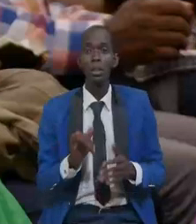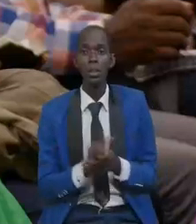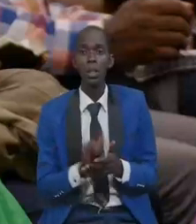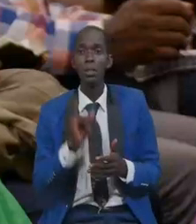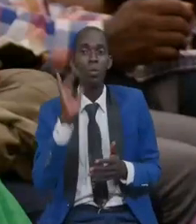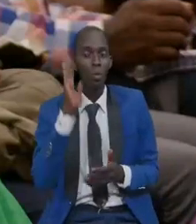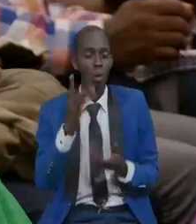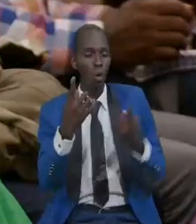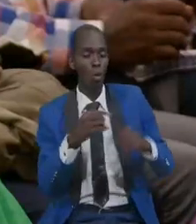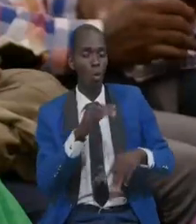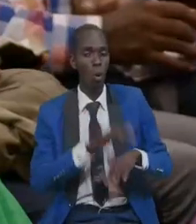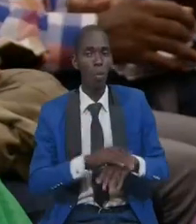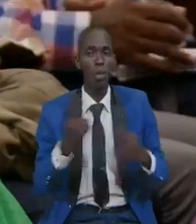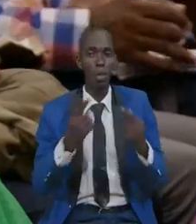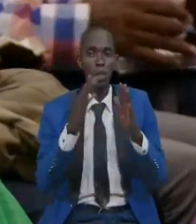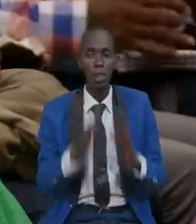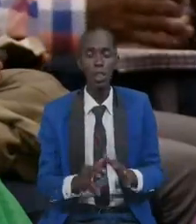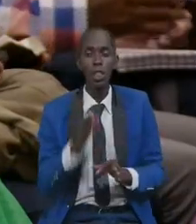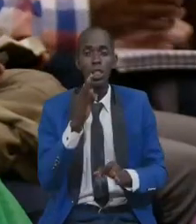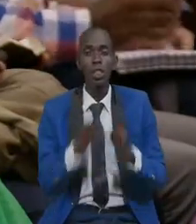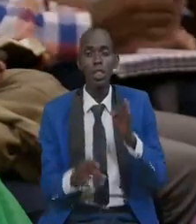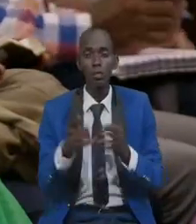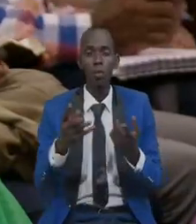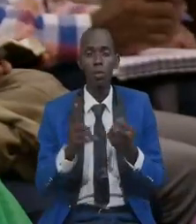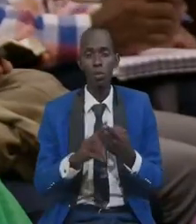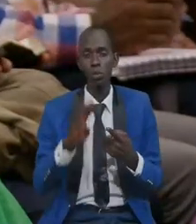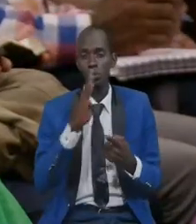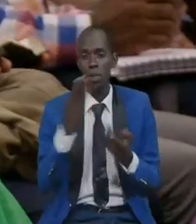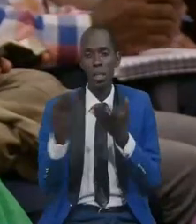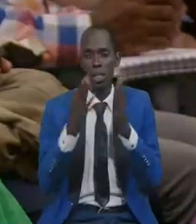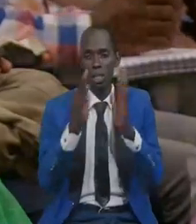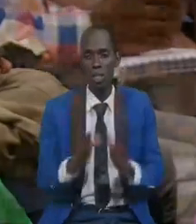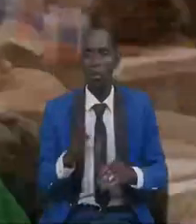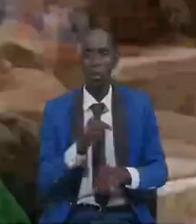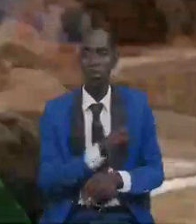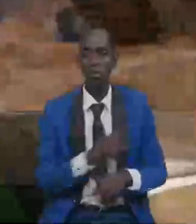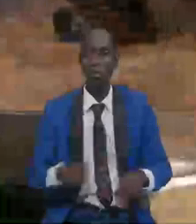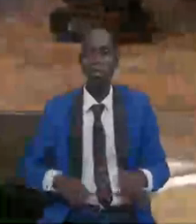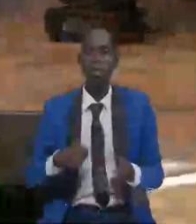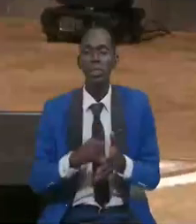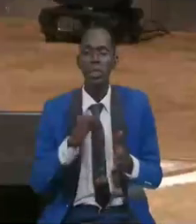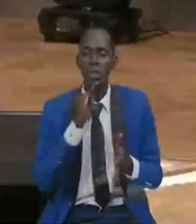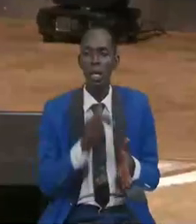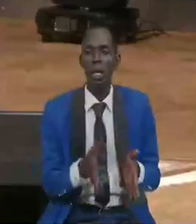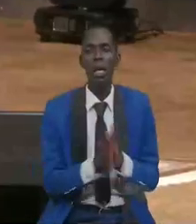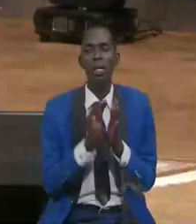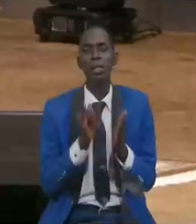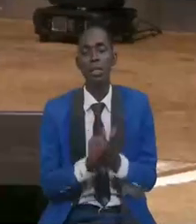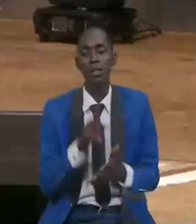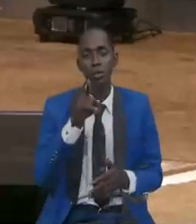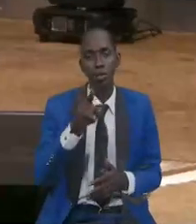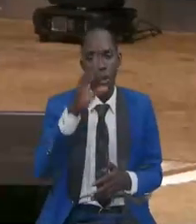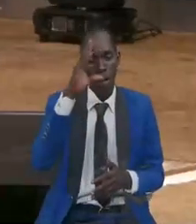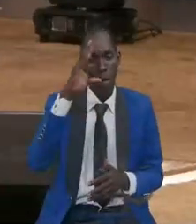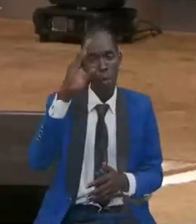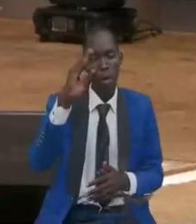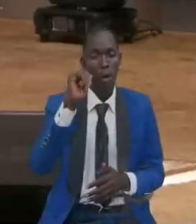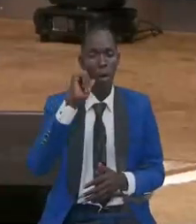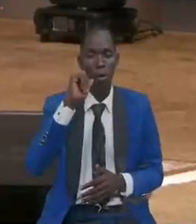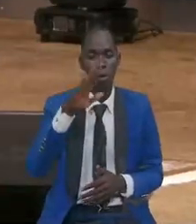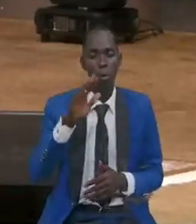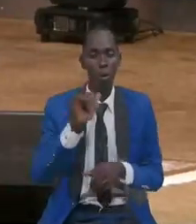qui attend les pécheurs. Si vous voulez être un messager de Dieu, on exige des dispensateurs, des intendants, des